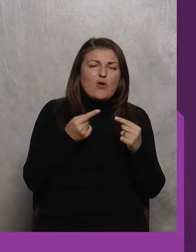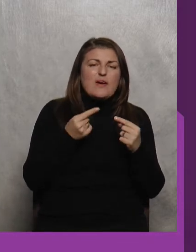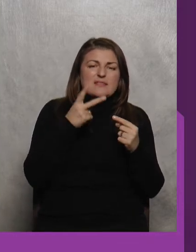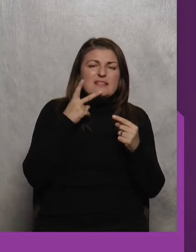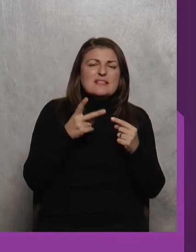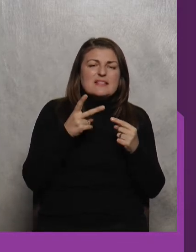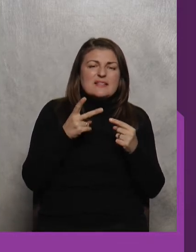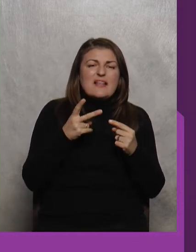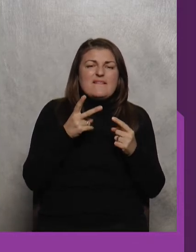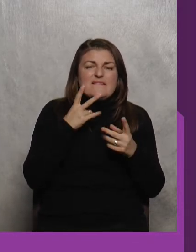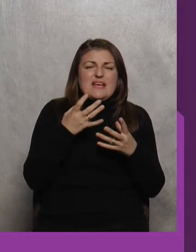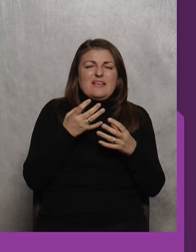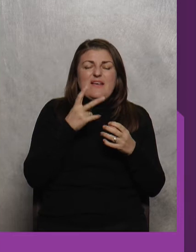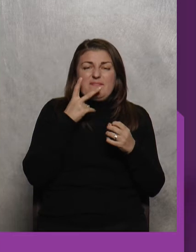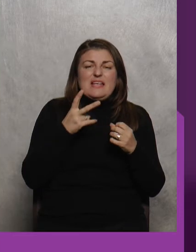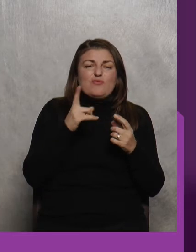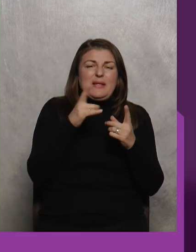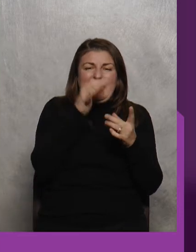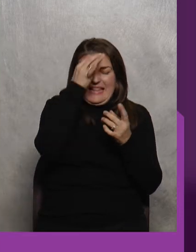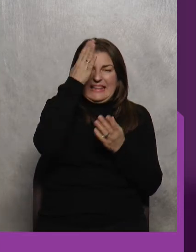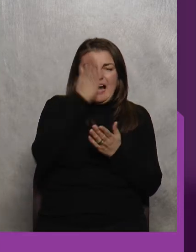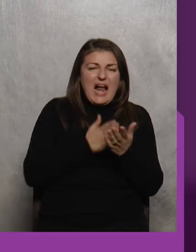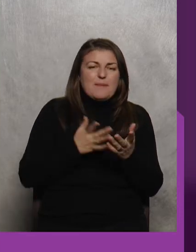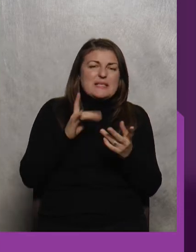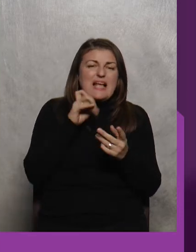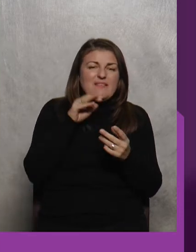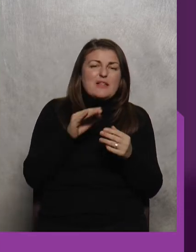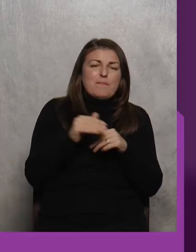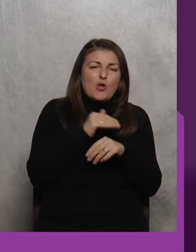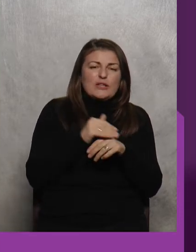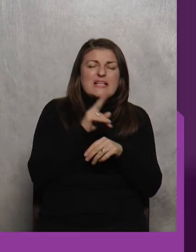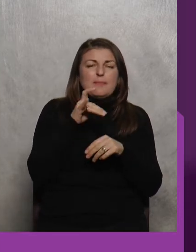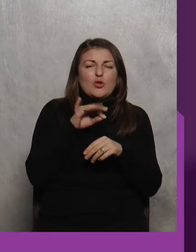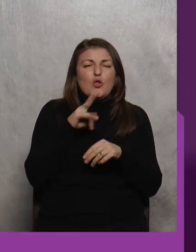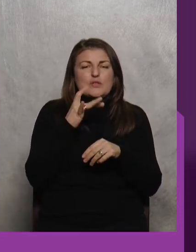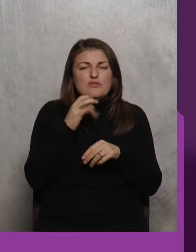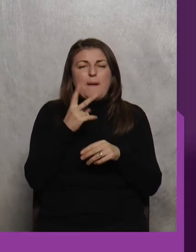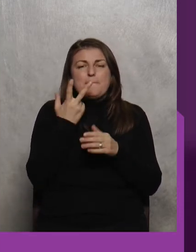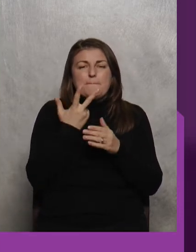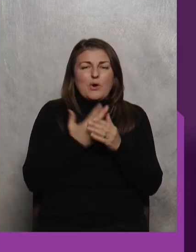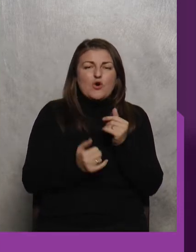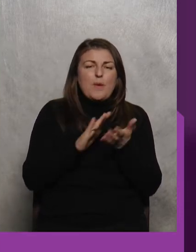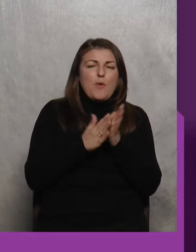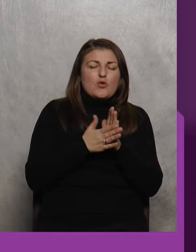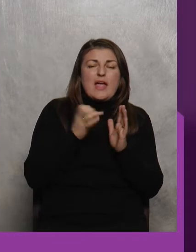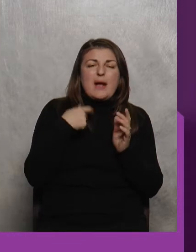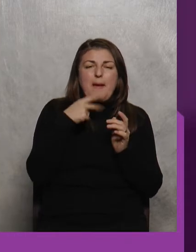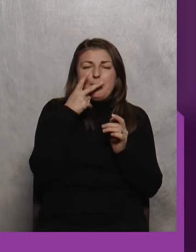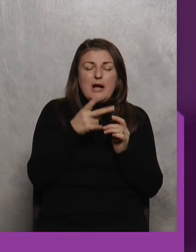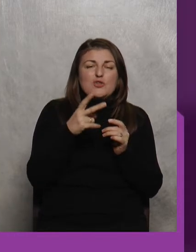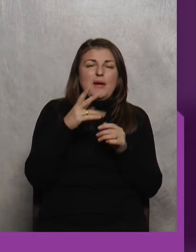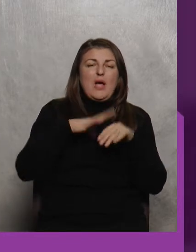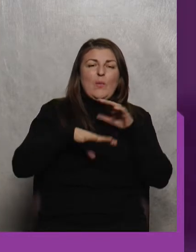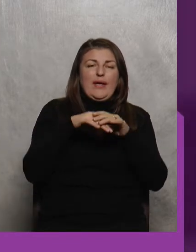контратакувати, вивести в нейтральне положення захват. Молодець Дмитро Луцишин в програшному положенні, як ми бачимо,